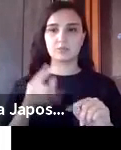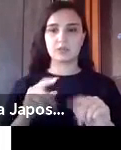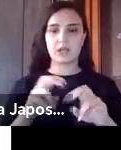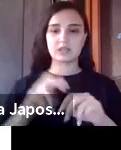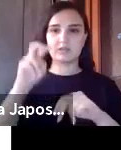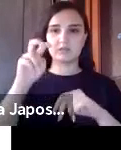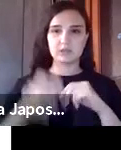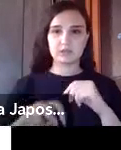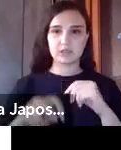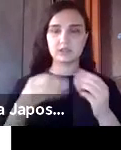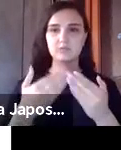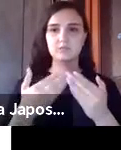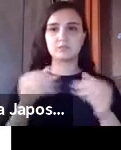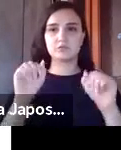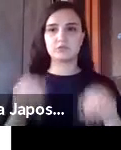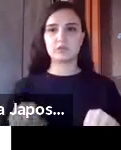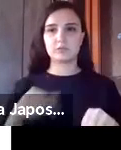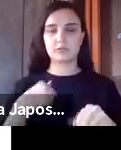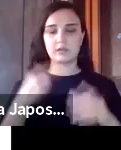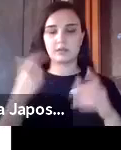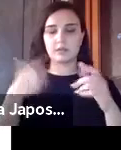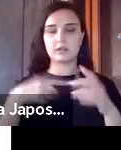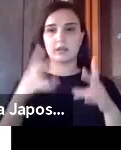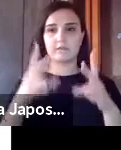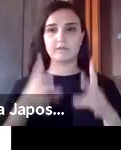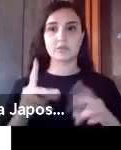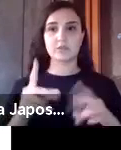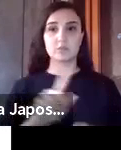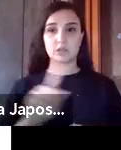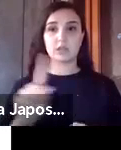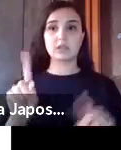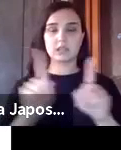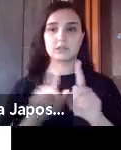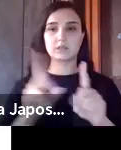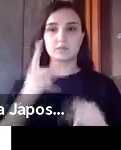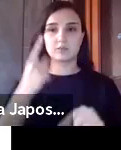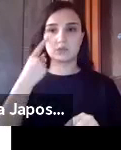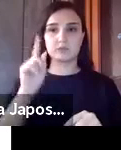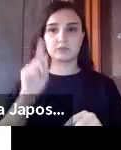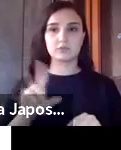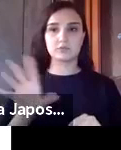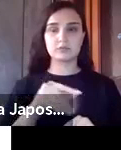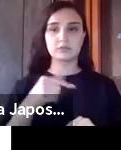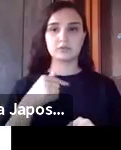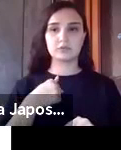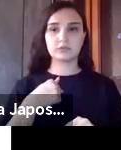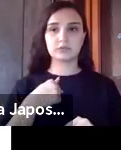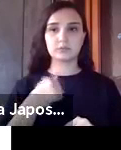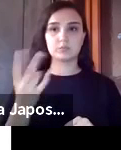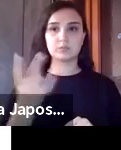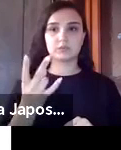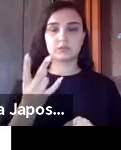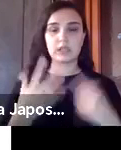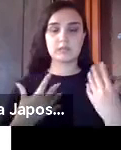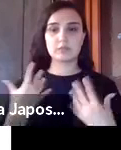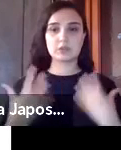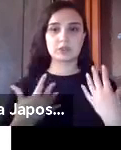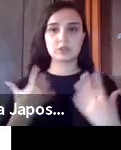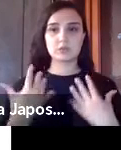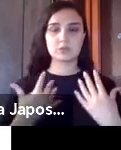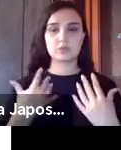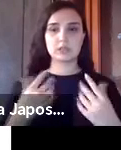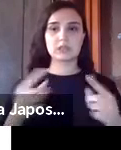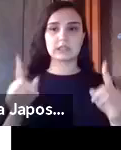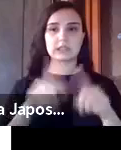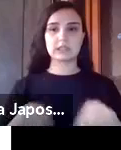სიმაღლიდან, იმიტომ რომ შეიძლება დავიზიანოთ რაღაც, ხო? ასევე უნდა ვიცოდეთ, რომ ჩვენ არ უნდა შევეჭიდოთ ემოციურად